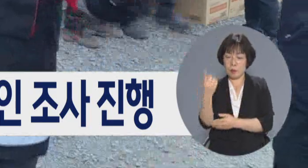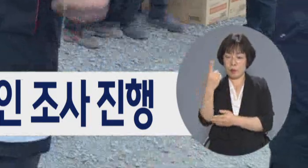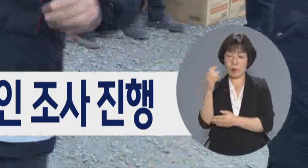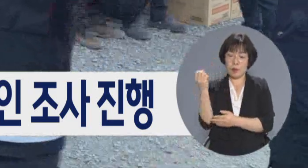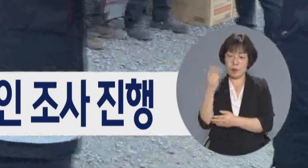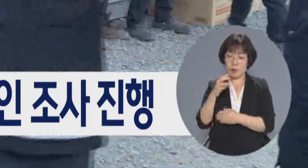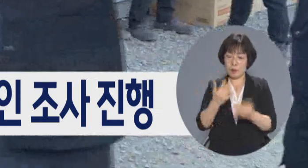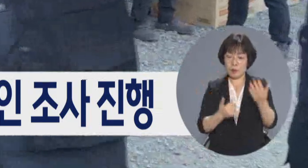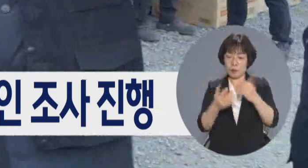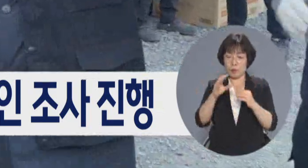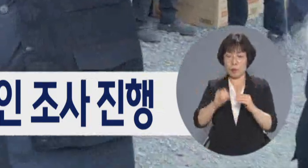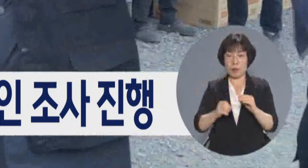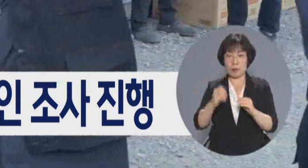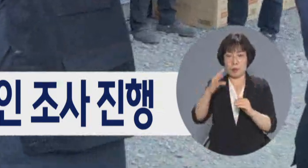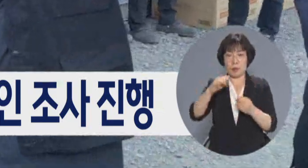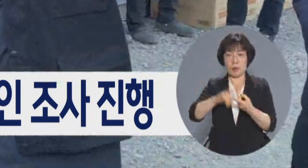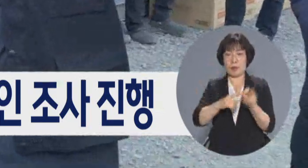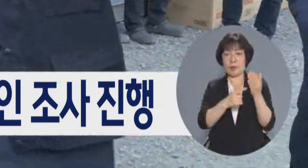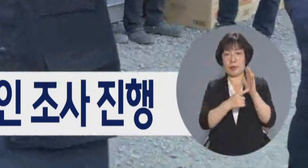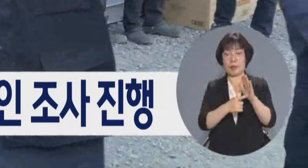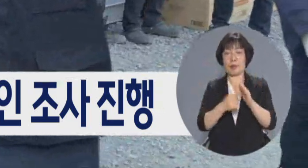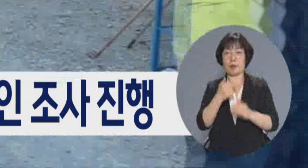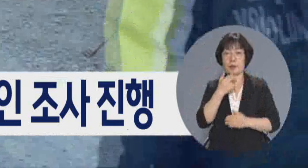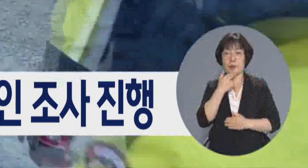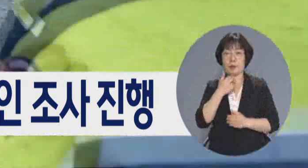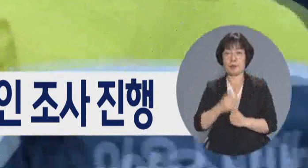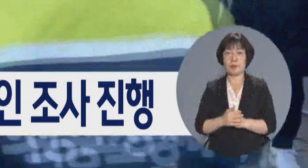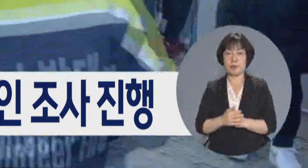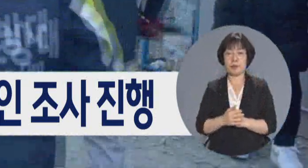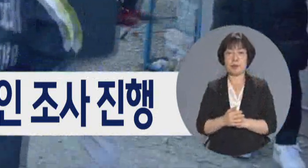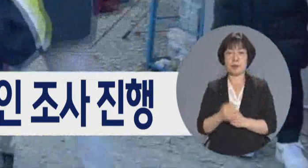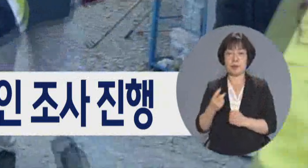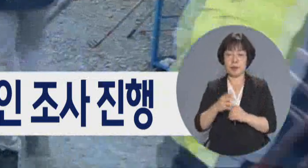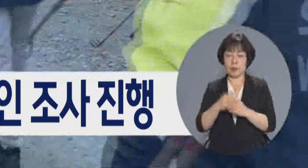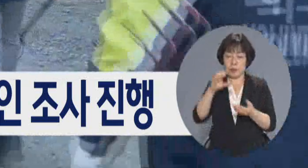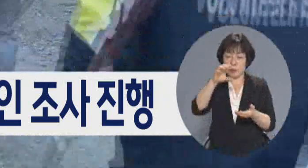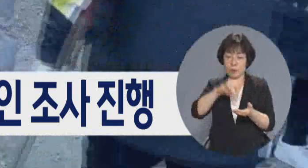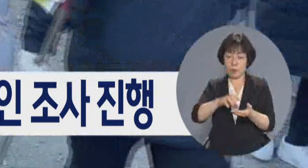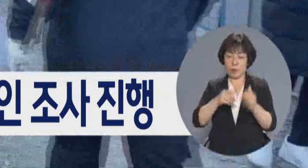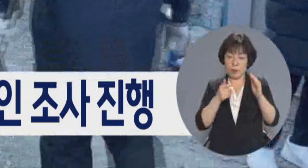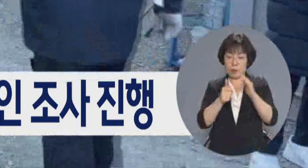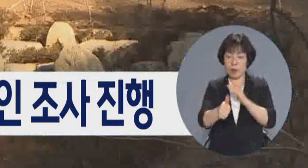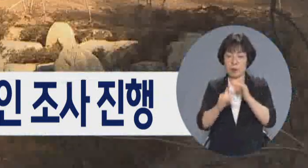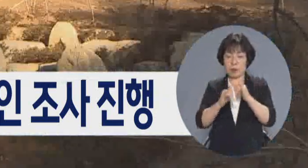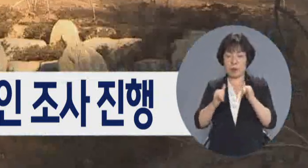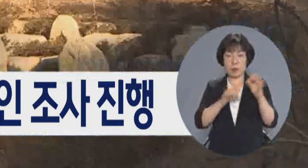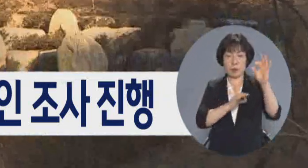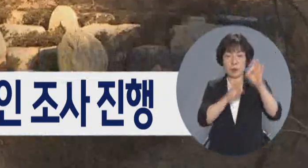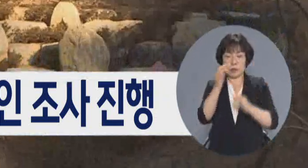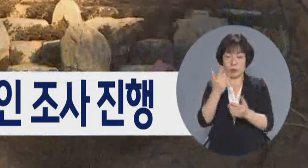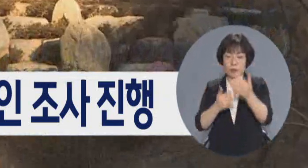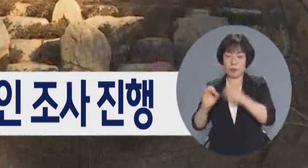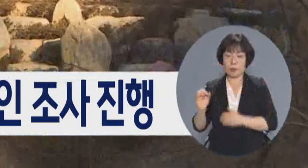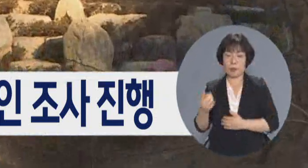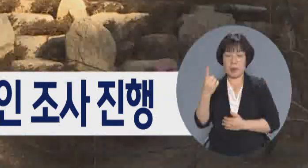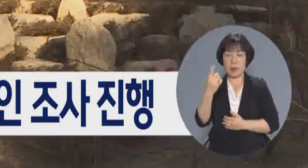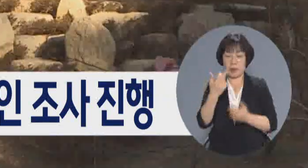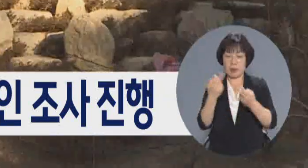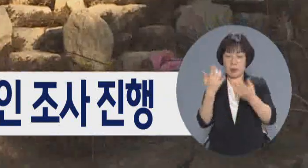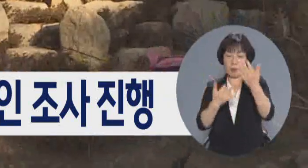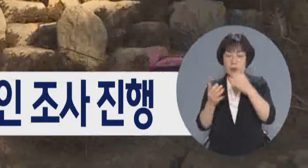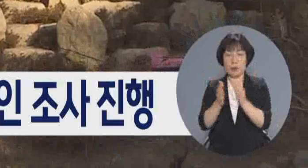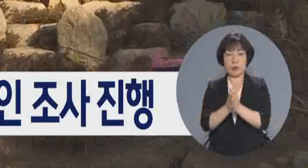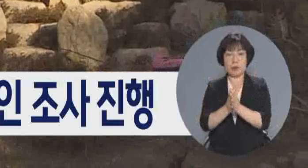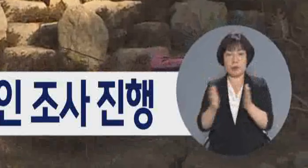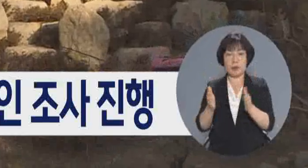재발할 우려는 없다고 밝혔습니다. 산림 당국은 통계적으로 입산자의 실화나 소각으로 인해 산불이 발생했을